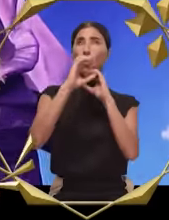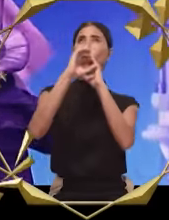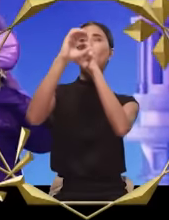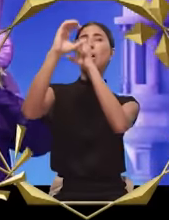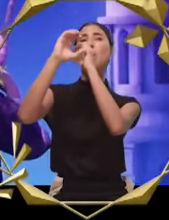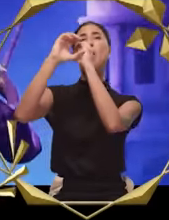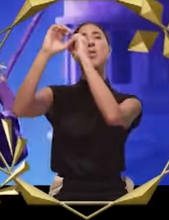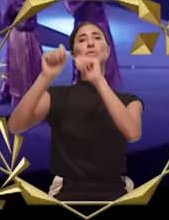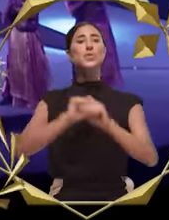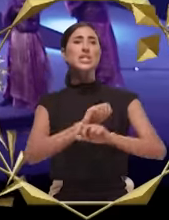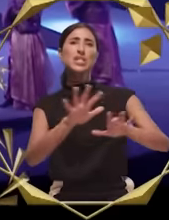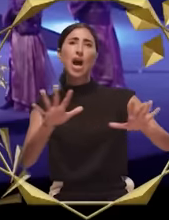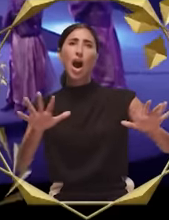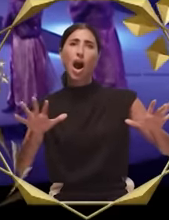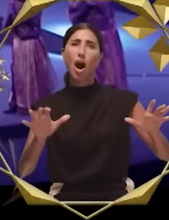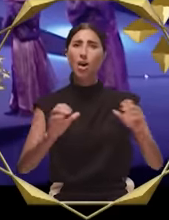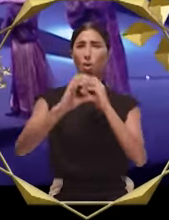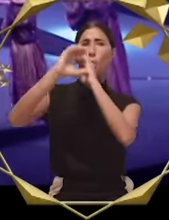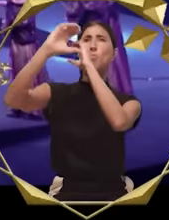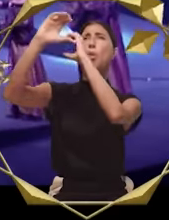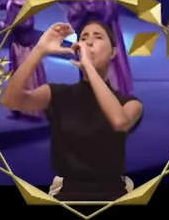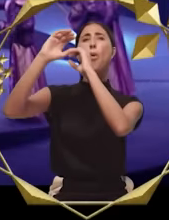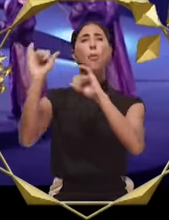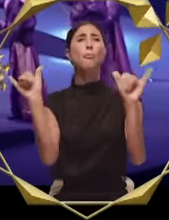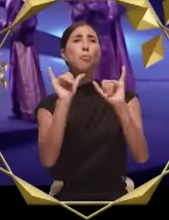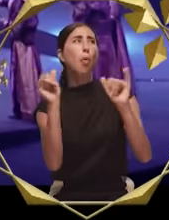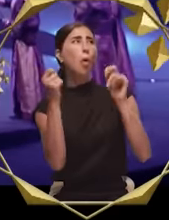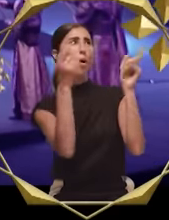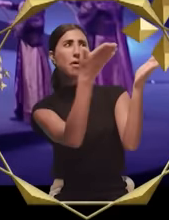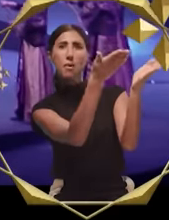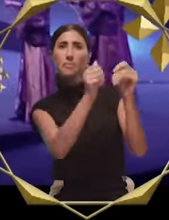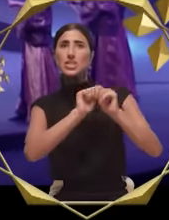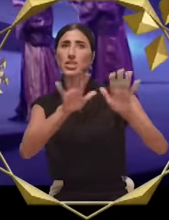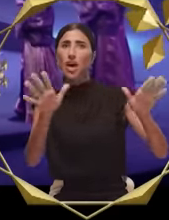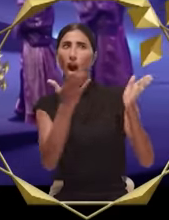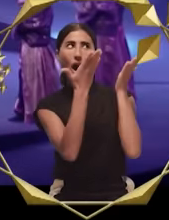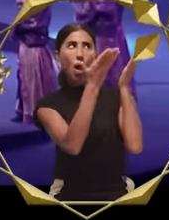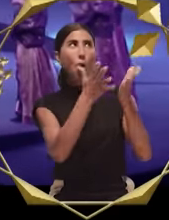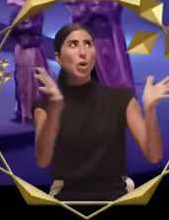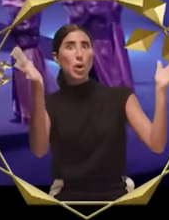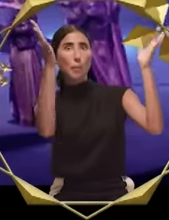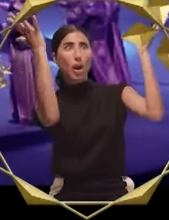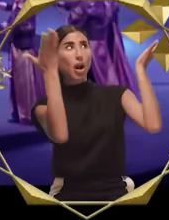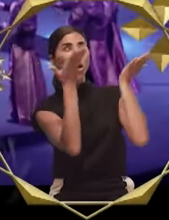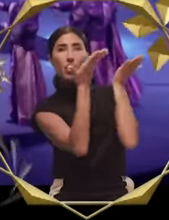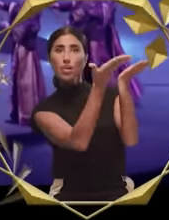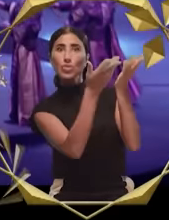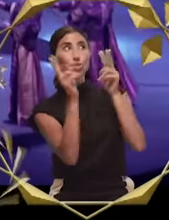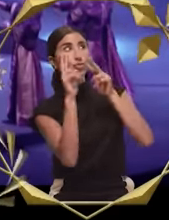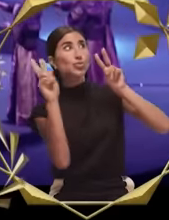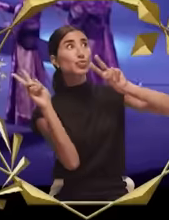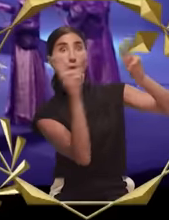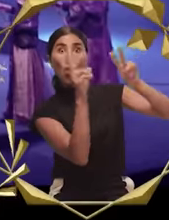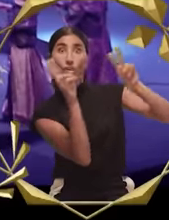الوقواق وتنفخ للساحر أبواق أهلا ساحرنا العملاق أهلا